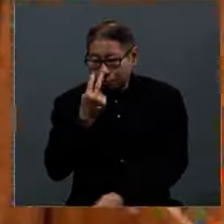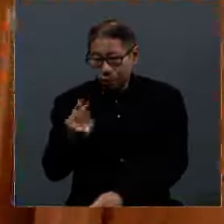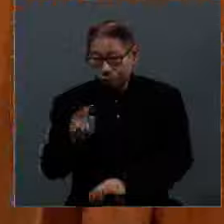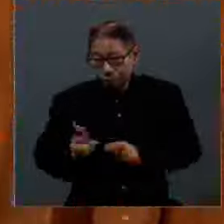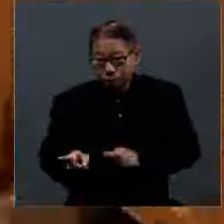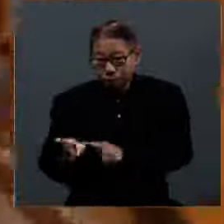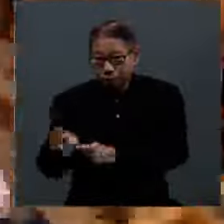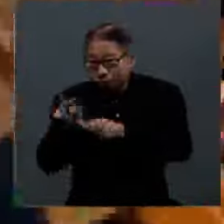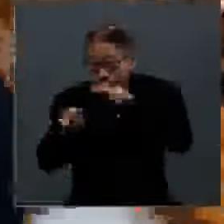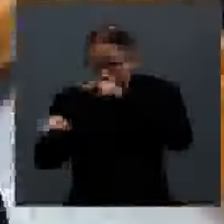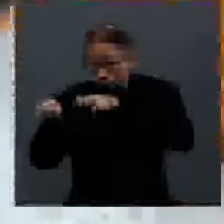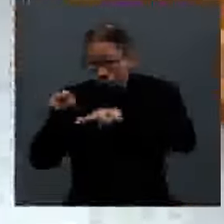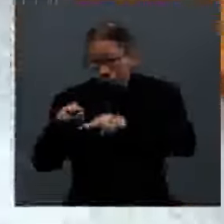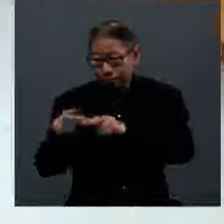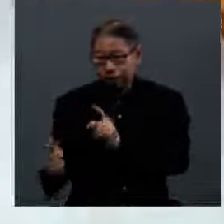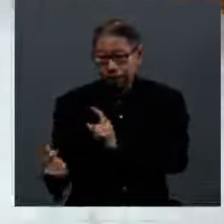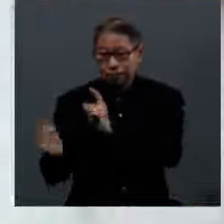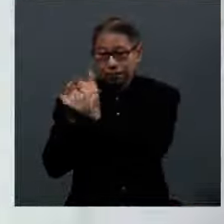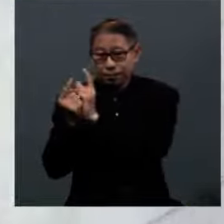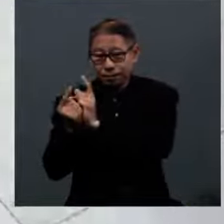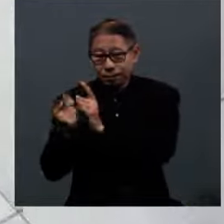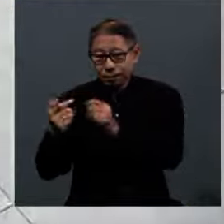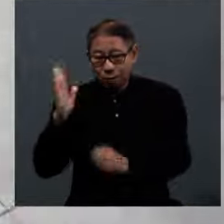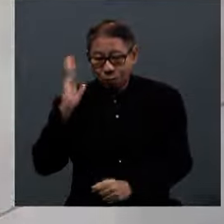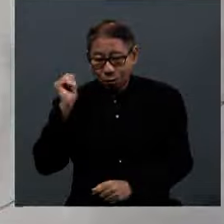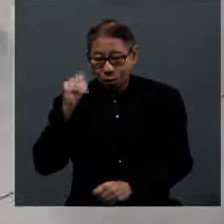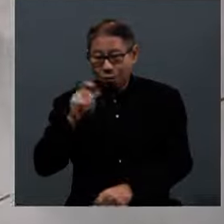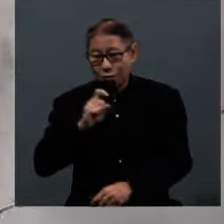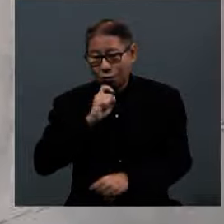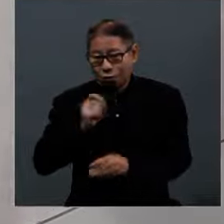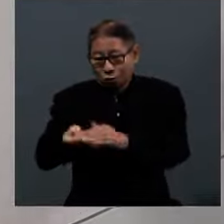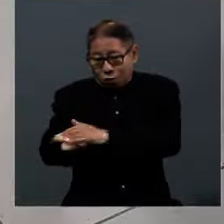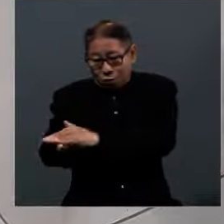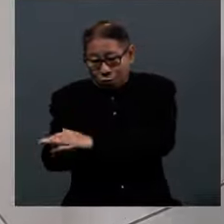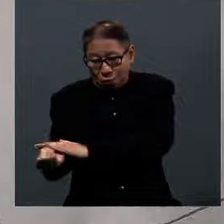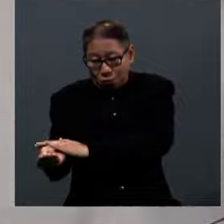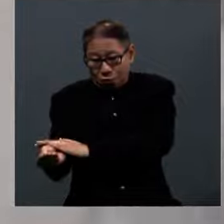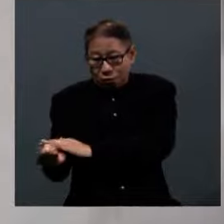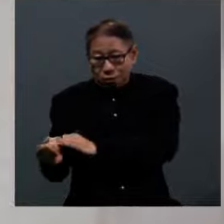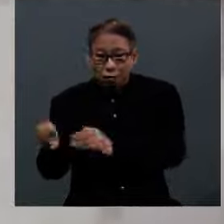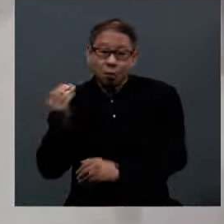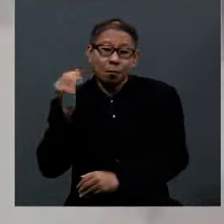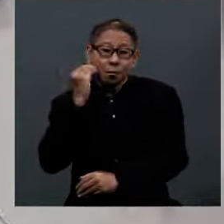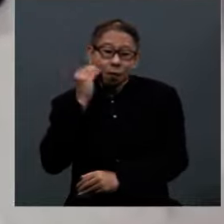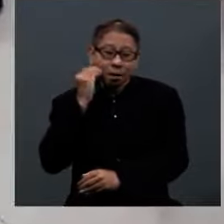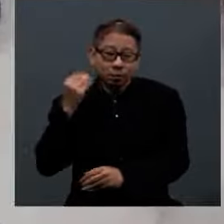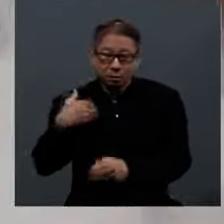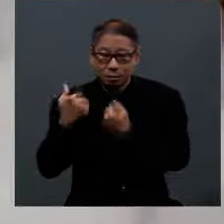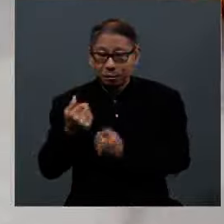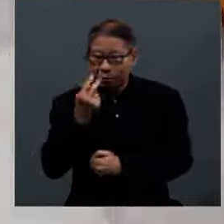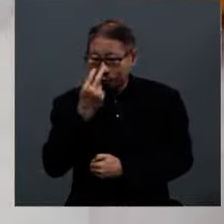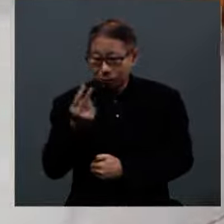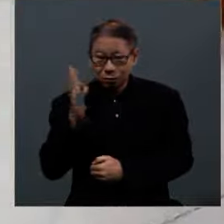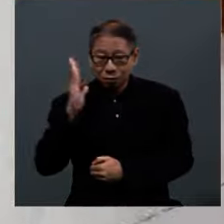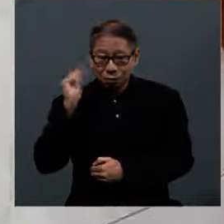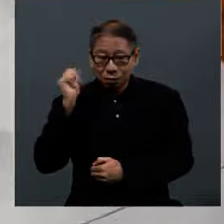รีบไปตรวจสอบนะครับพอไปตรวจสอบนี่นะพบว่าพ่อของผู้ต้องหานำไปซ่อนไว้ที่หลังบ้านนะครับแต่ว่าด้วยความที่พ่อของผู้